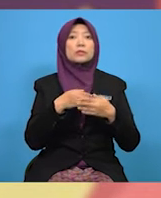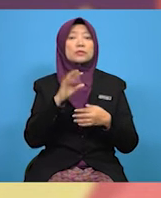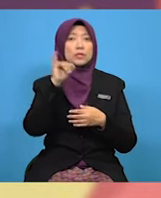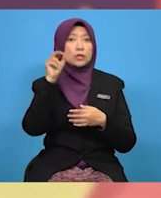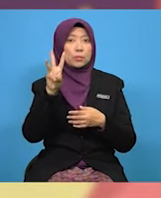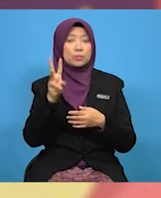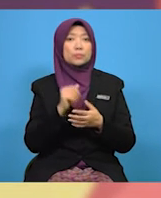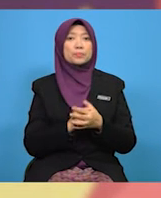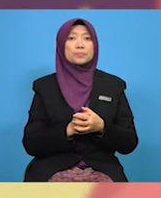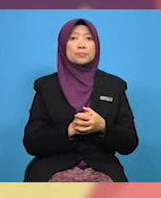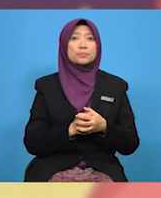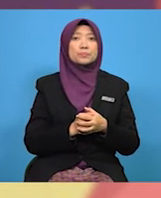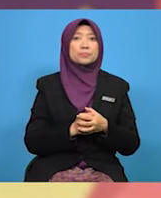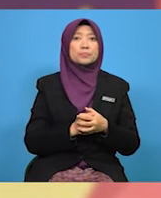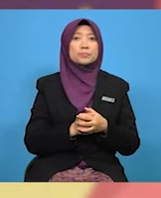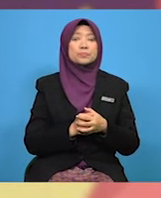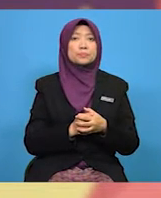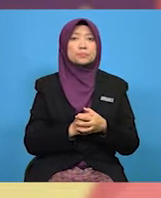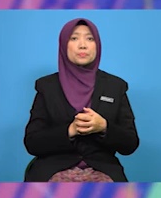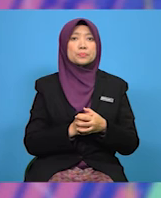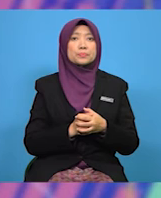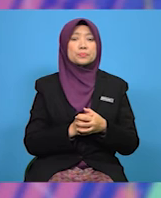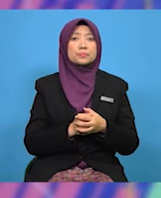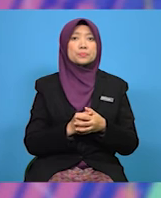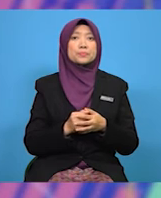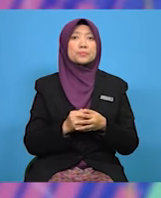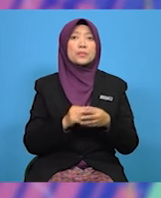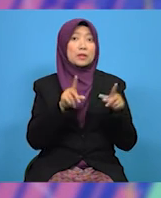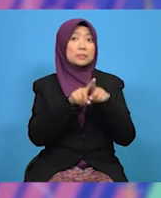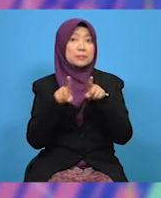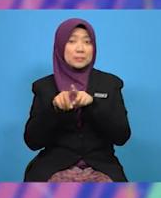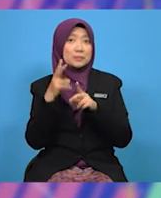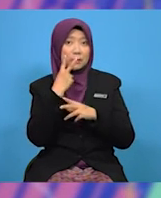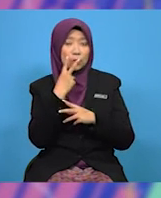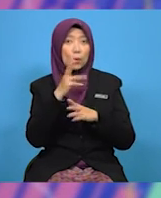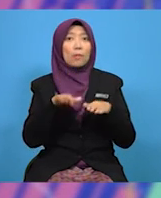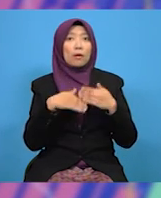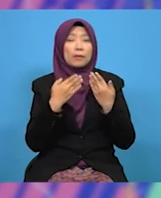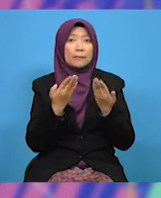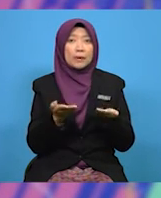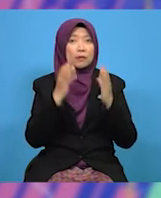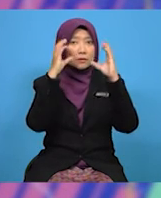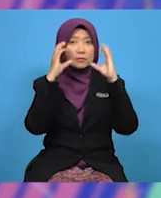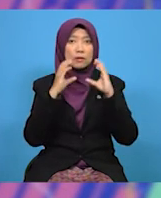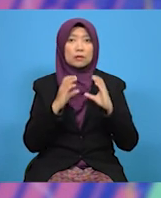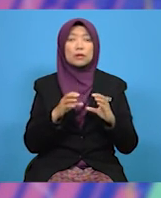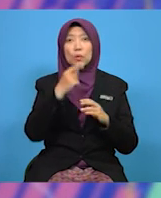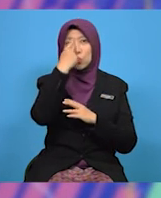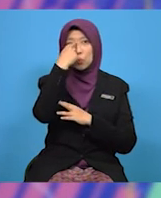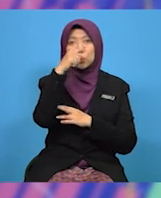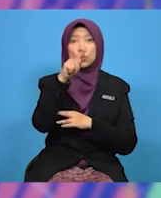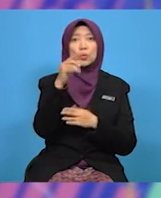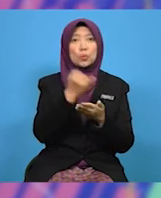pendekatan suntikan bercerai Jom sama-sama kita tengok Bagaimana cara untuk